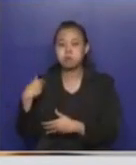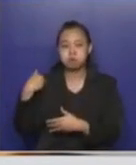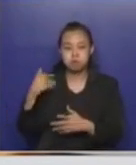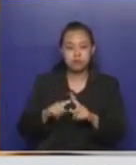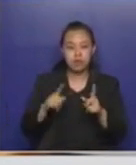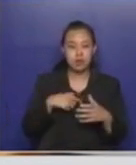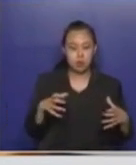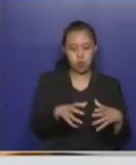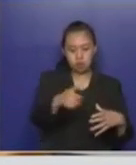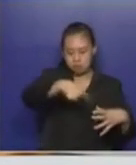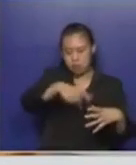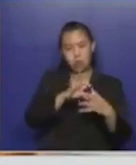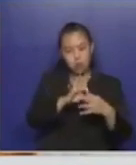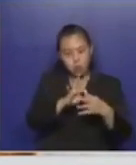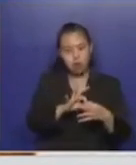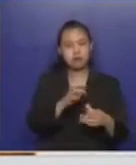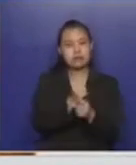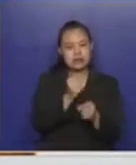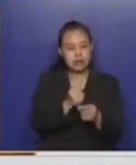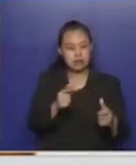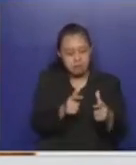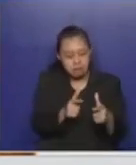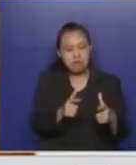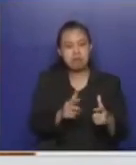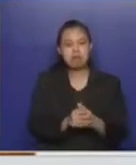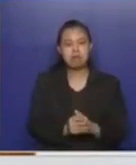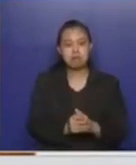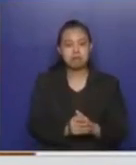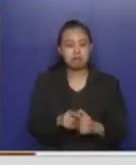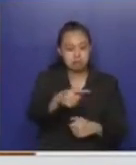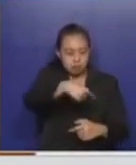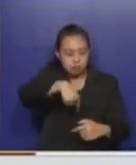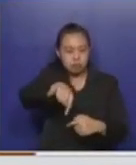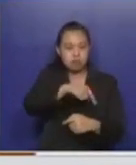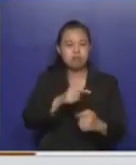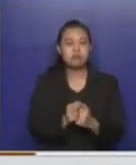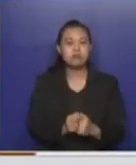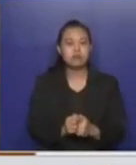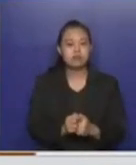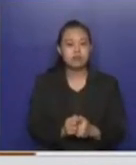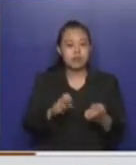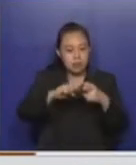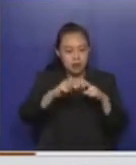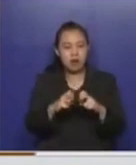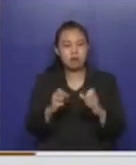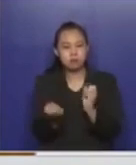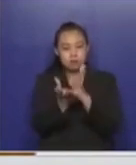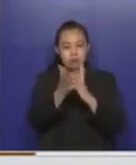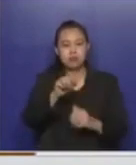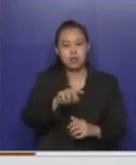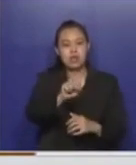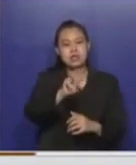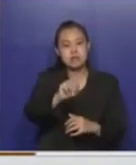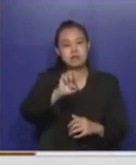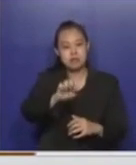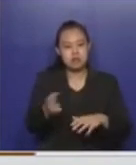จะต้องห่วงก็คือกลุ่มธุรกิจตัวเล็กๆตัวน้อยเหล่านี้นะคะเพราะวิกฤตครั้งนี้มันเป็นวิกฤตของ SME อย่าง